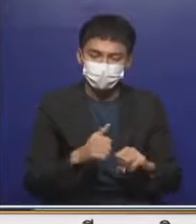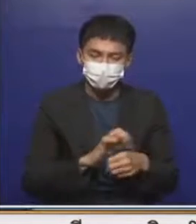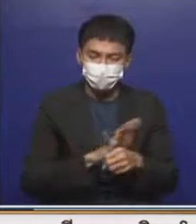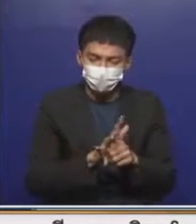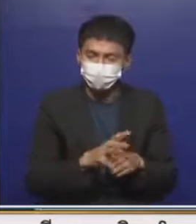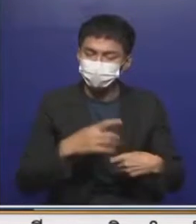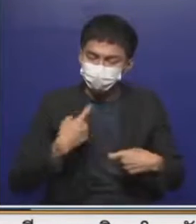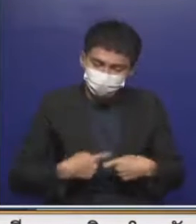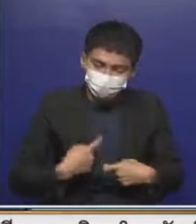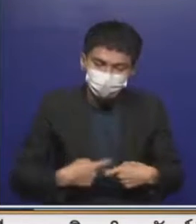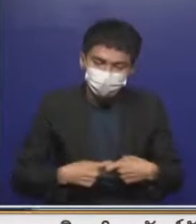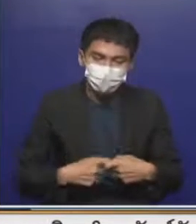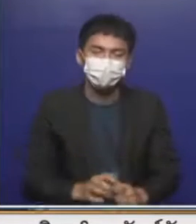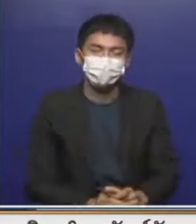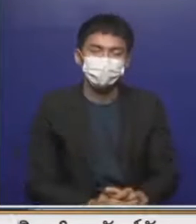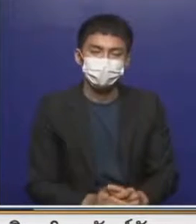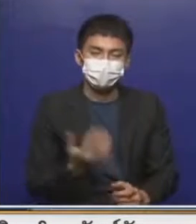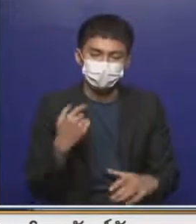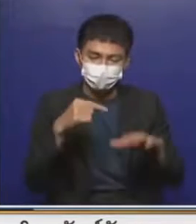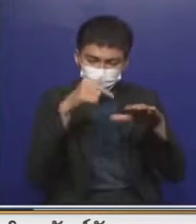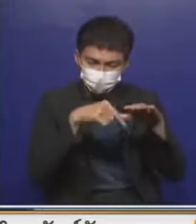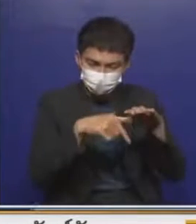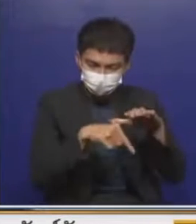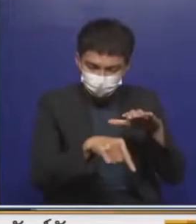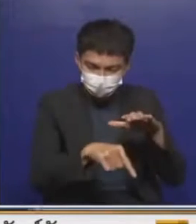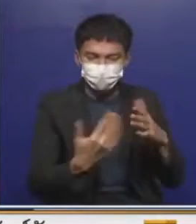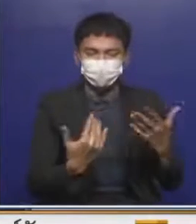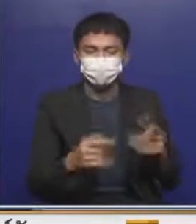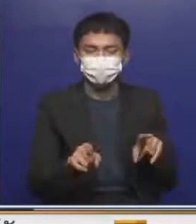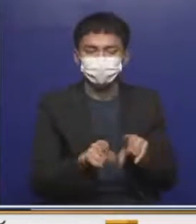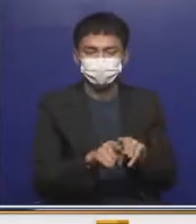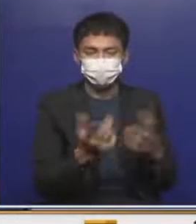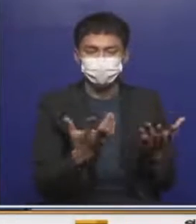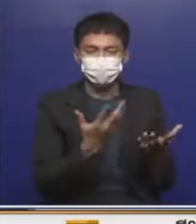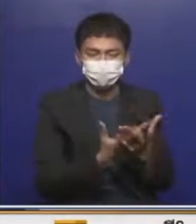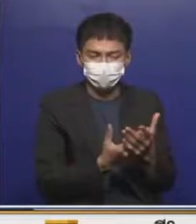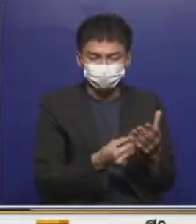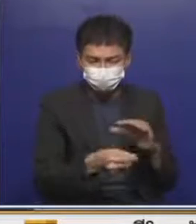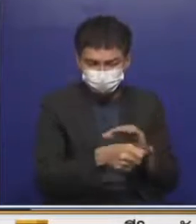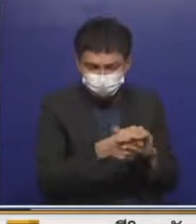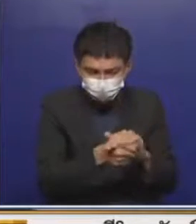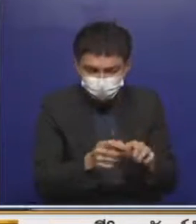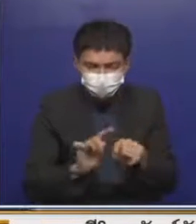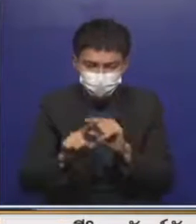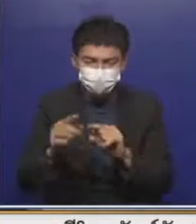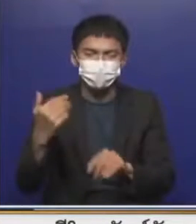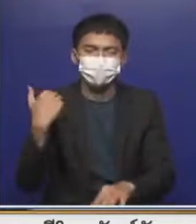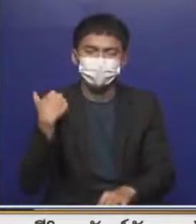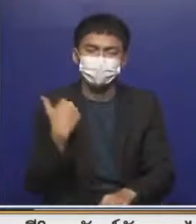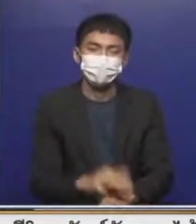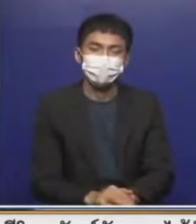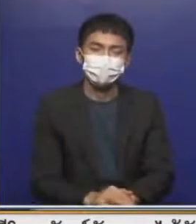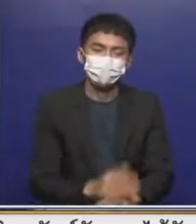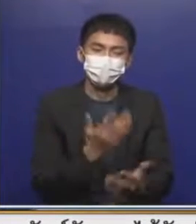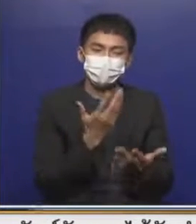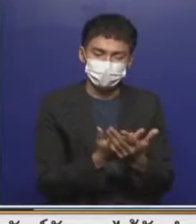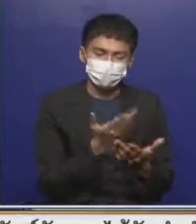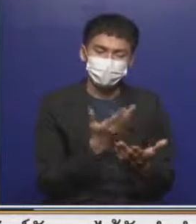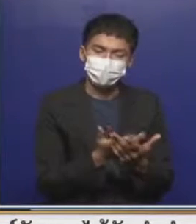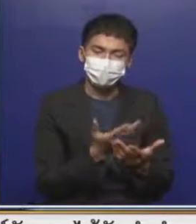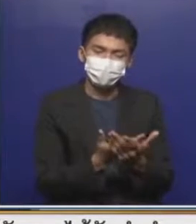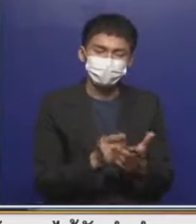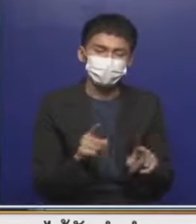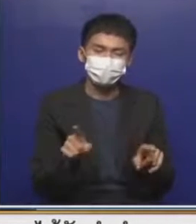ยังกล้าสุกซ่อนงกที่ไ้การะเทษะไม่เหนหวประชาชอยู่เต็ไปหมดเป็งบประมาณที่ไ้สามันสำนึก